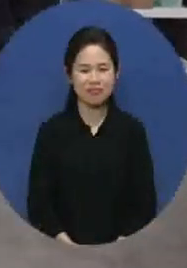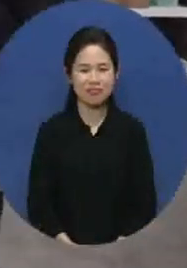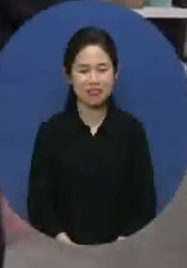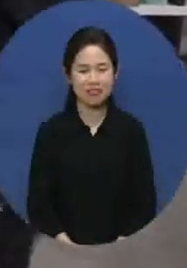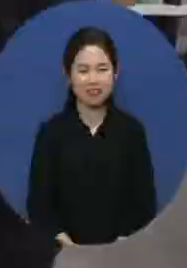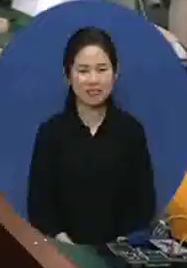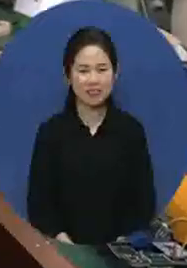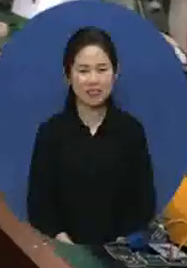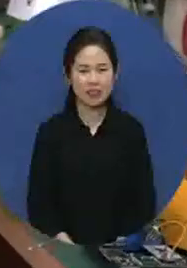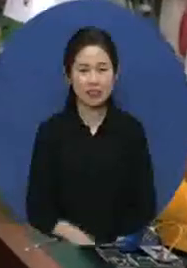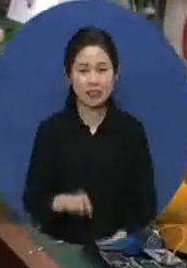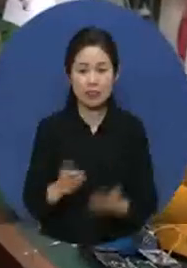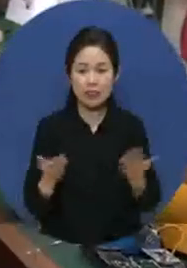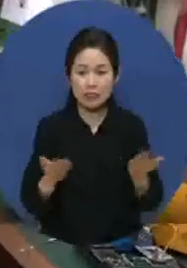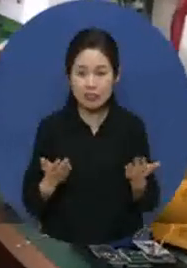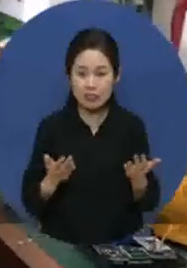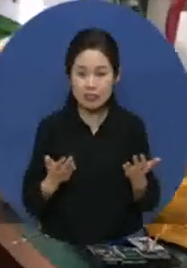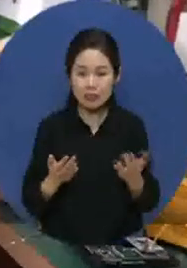여기서 일한 지는 얼마나 되셨어요?